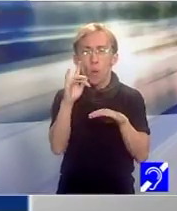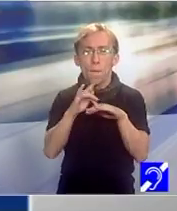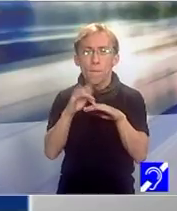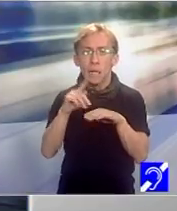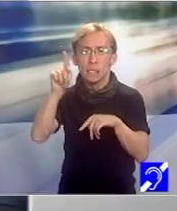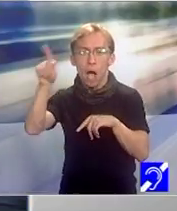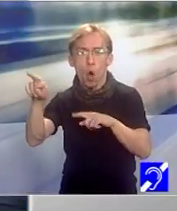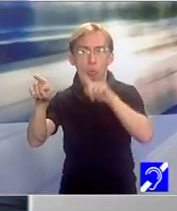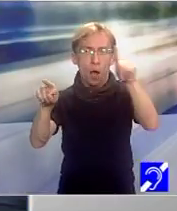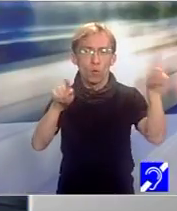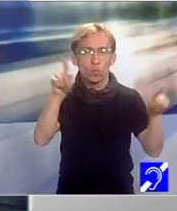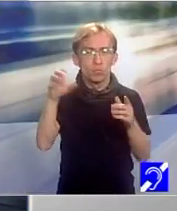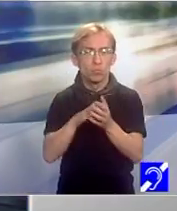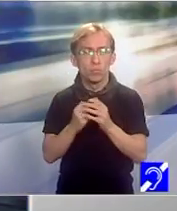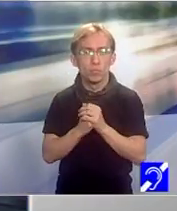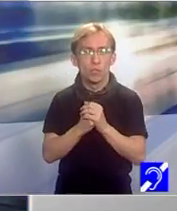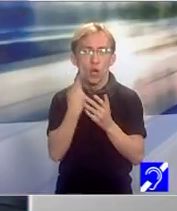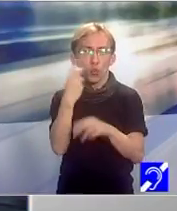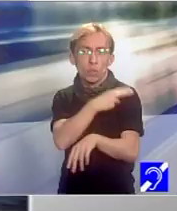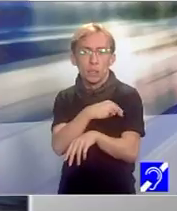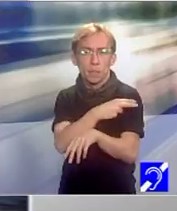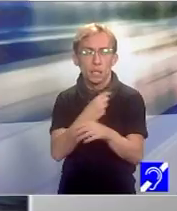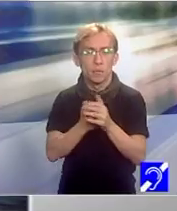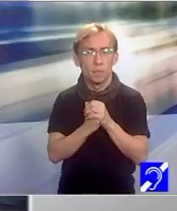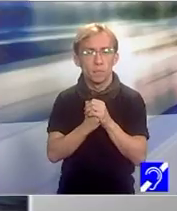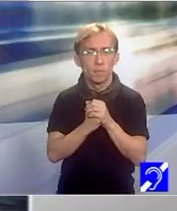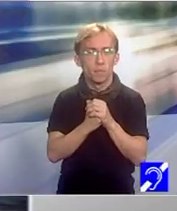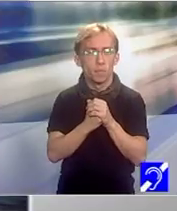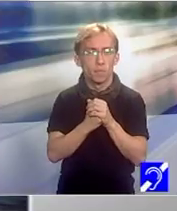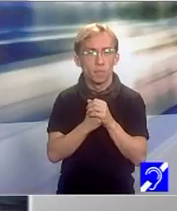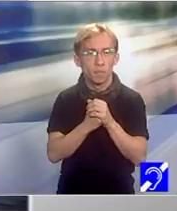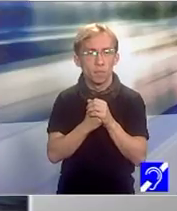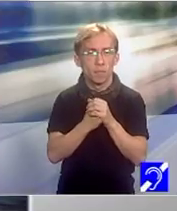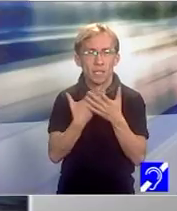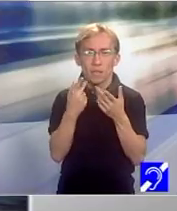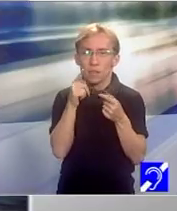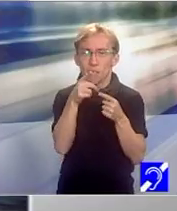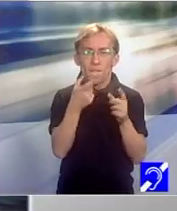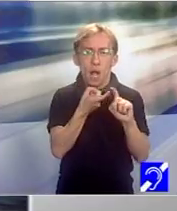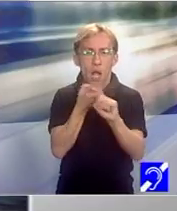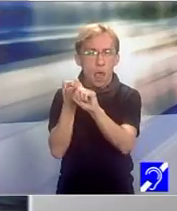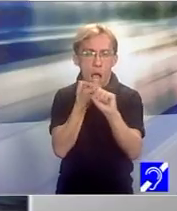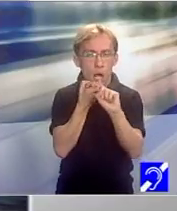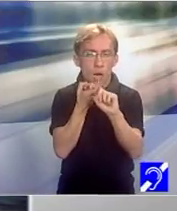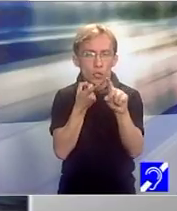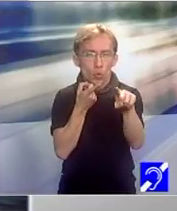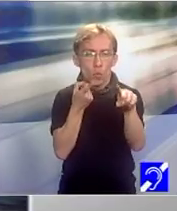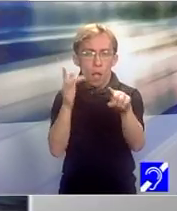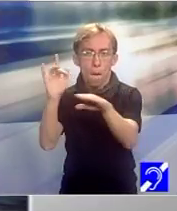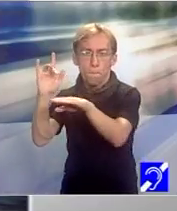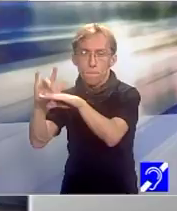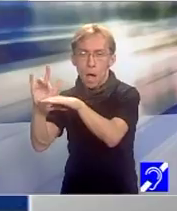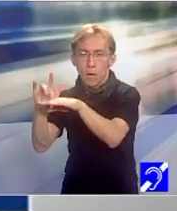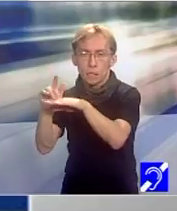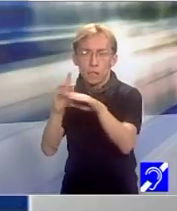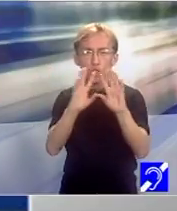sau acolo, pentru că există un bebeluș într-un spital, sau ai devenit cumva așa un fel de legătură între medici, între